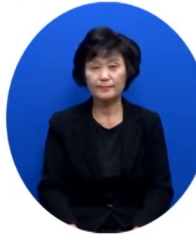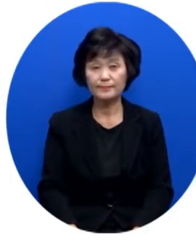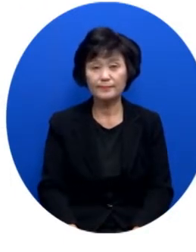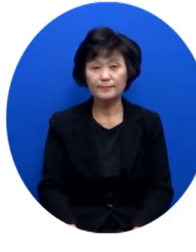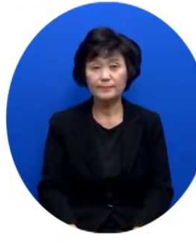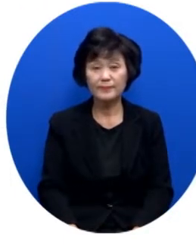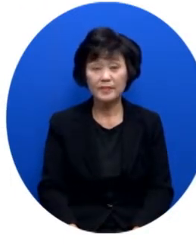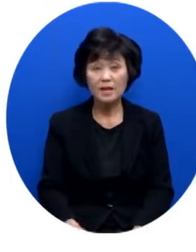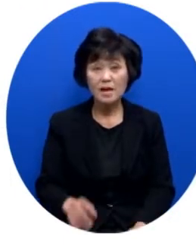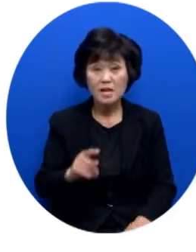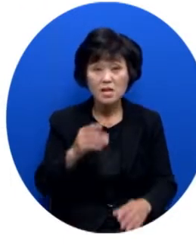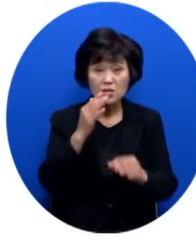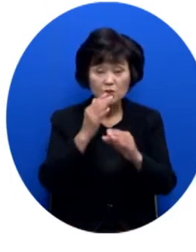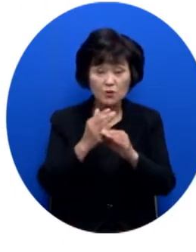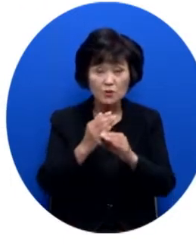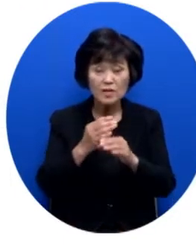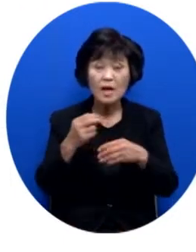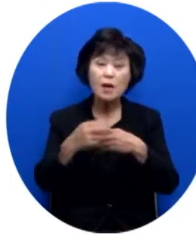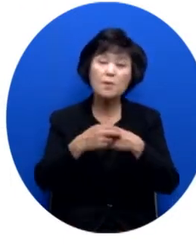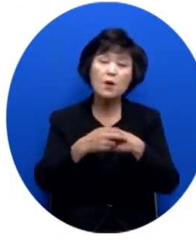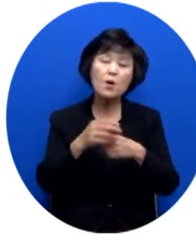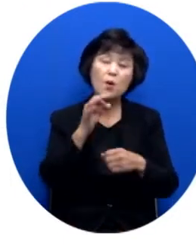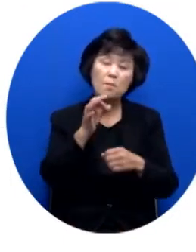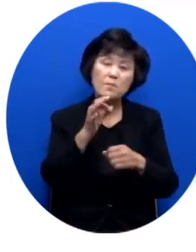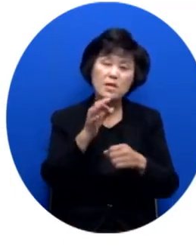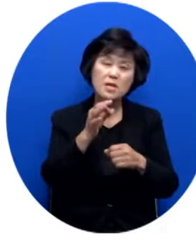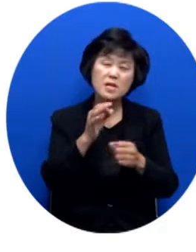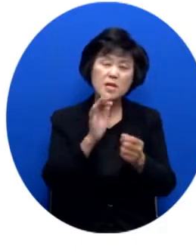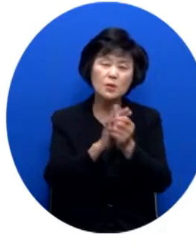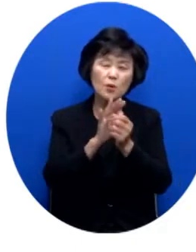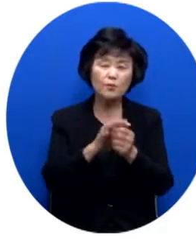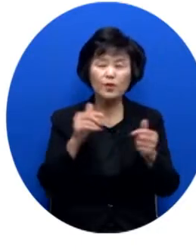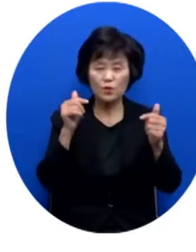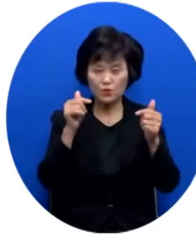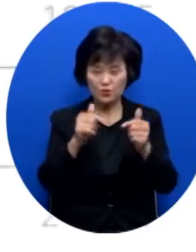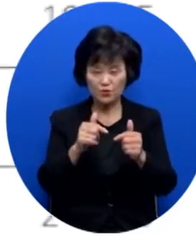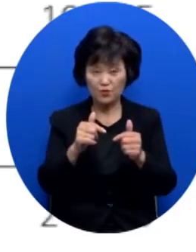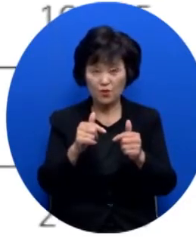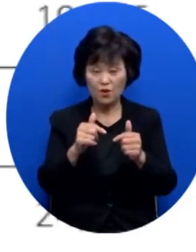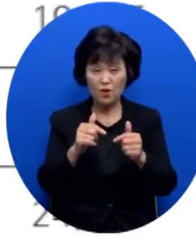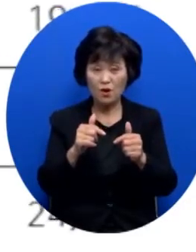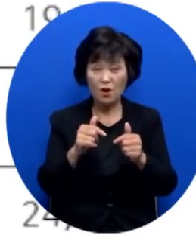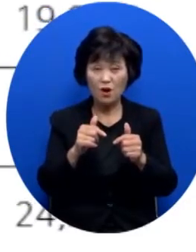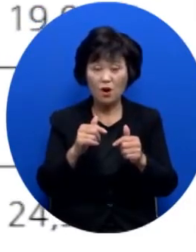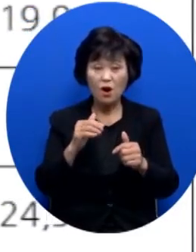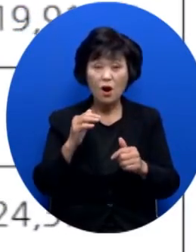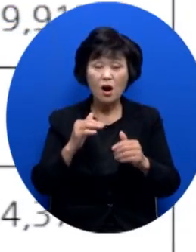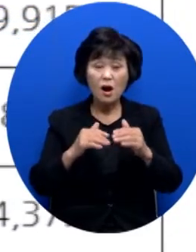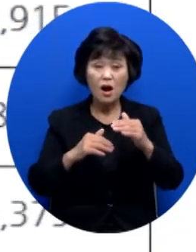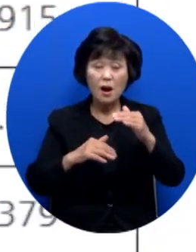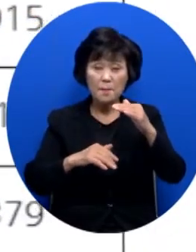집계됐습니다. 이런 가운데 의료비 지원 예산은 크게 줄어들면서 미숙아 가정의 경제적